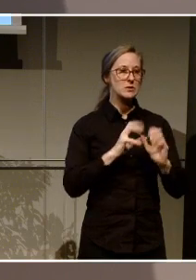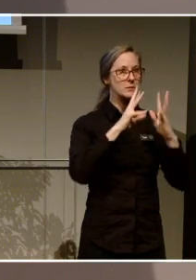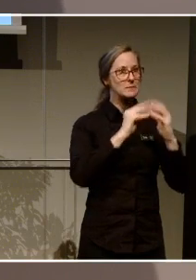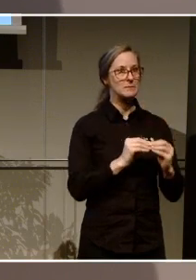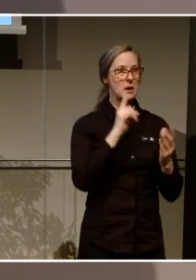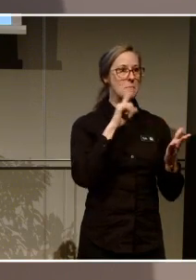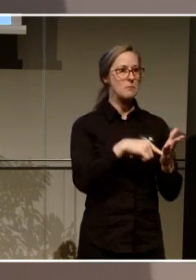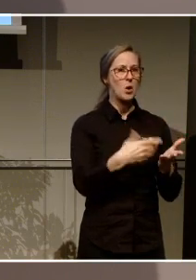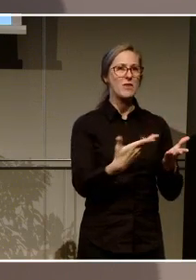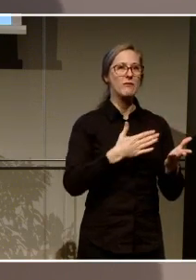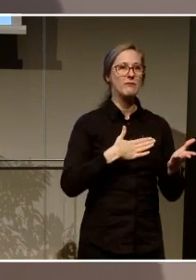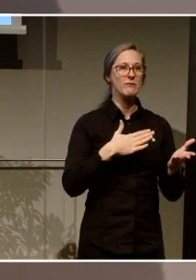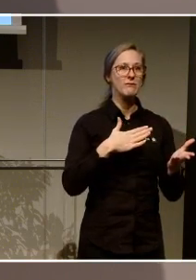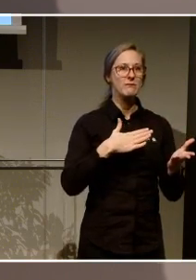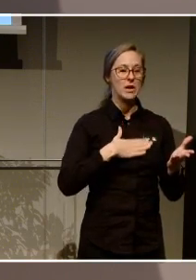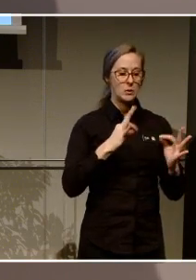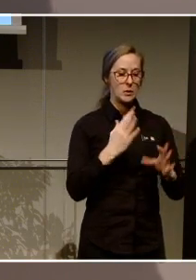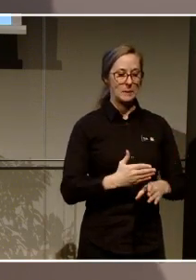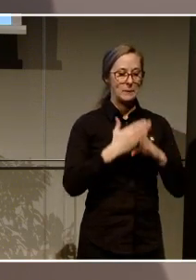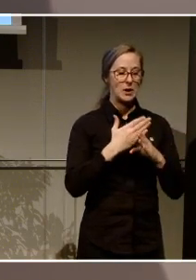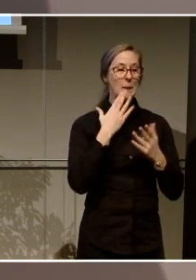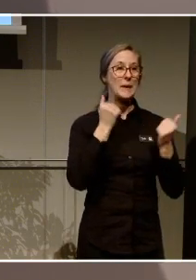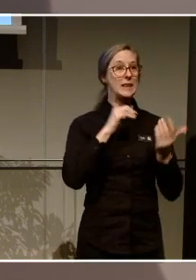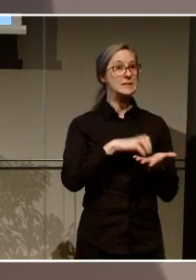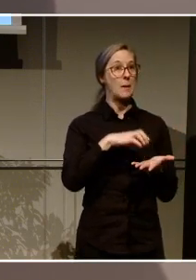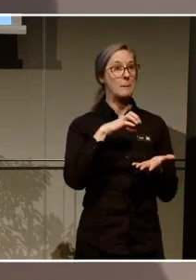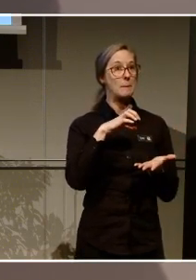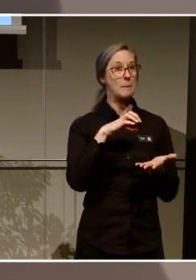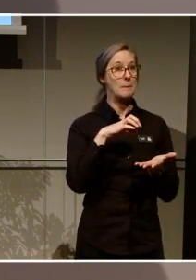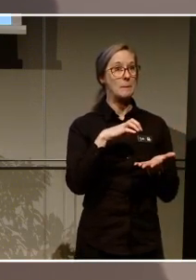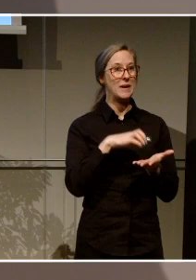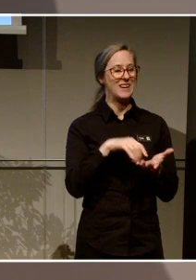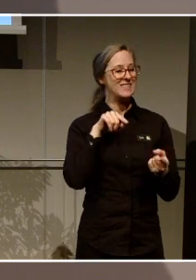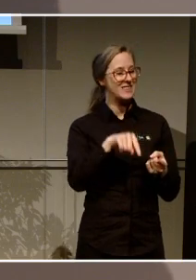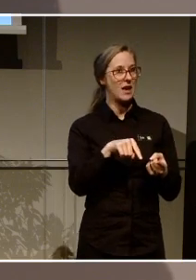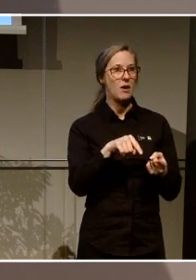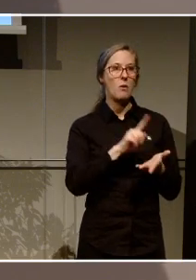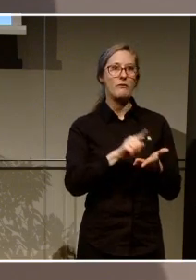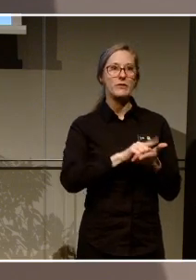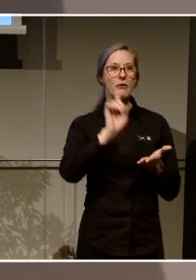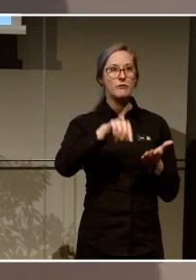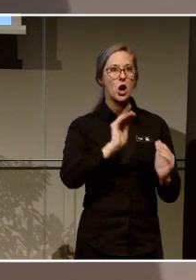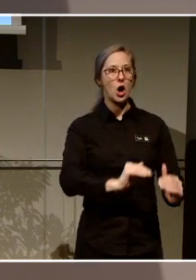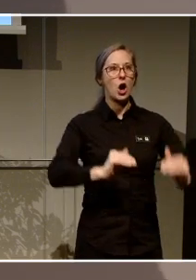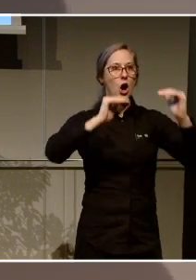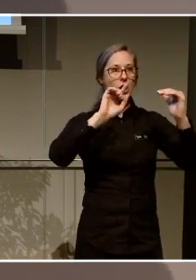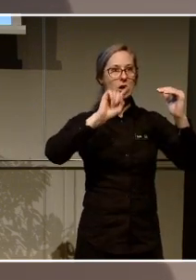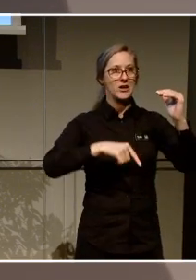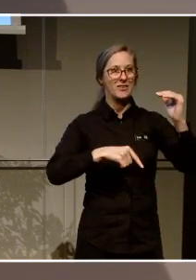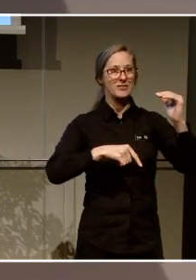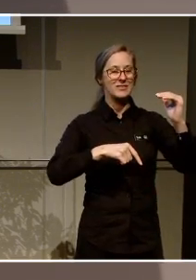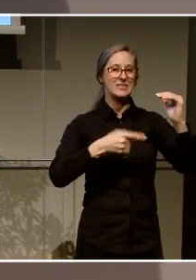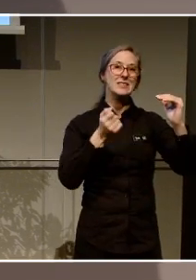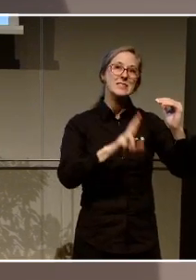här? Hur bygger vi ett bättre samhälle? Och här tycker jag vi ställer alldeles för höga krav på. Alltså att när jag sa att vi ska inte